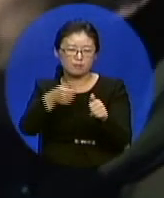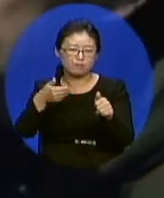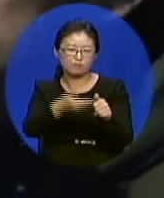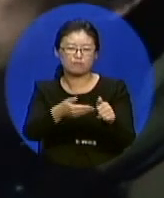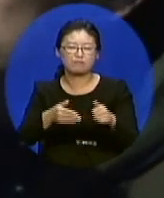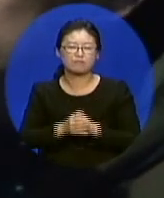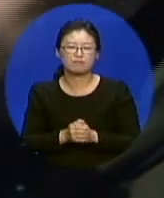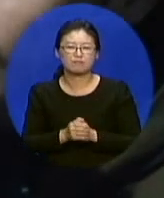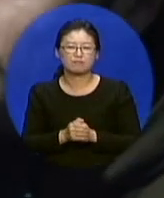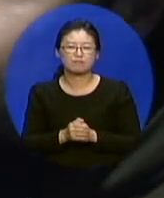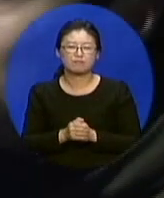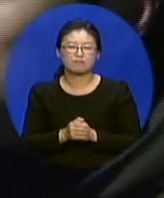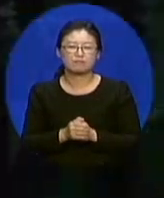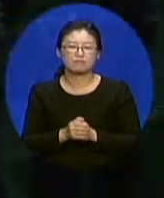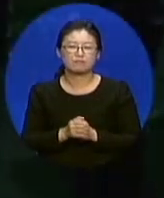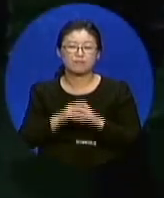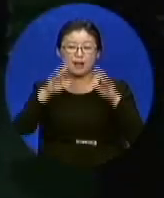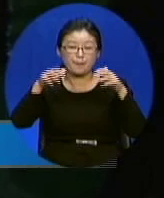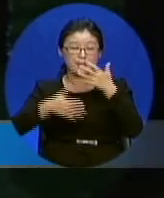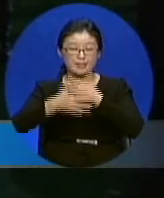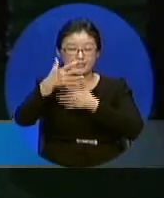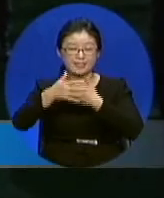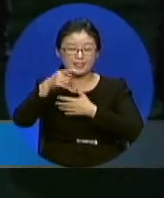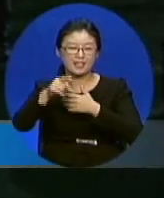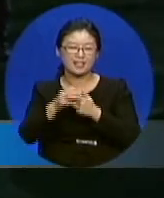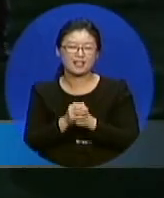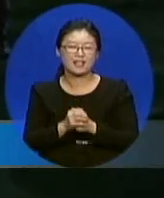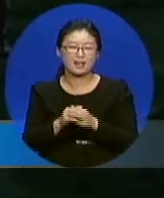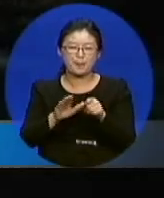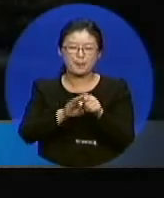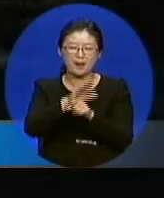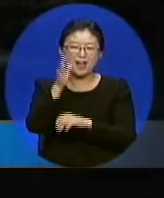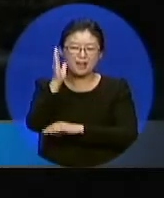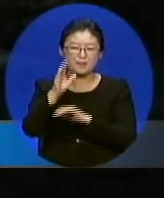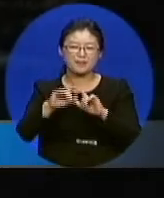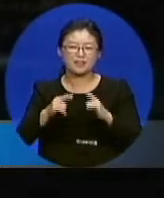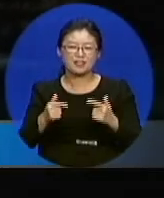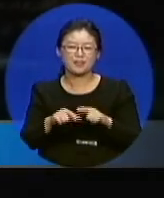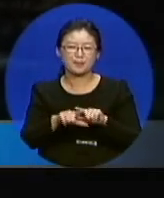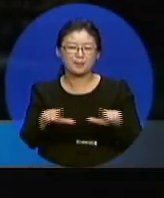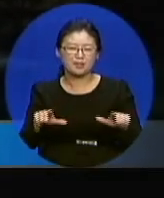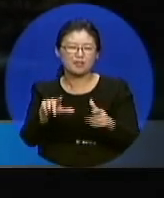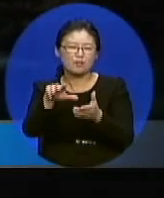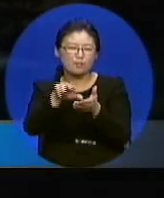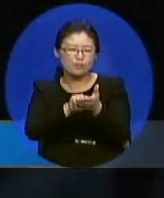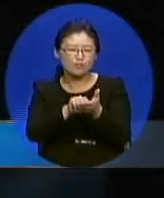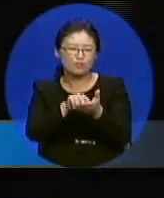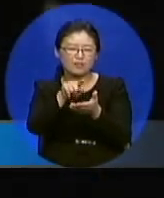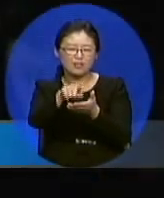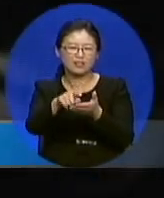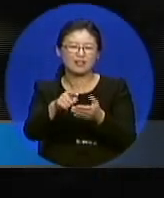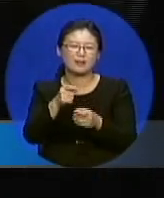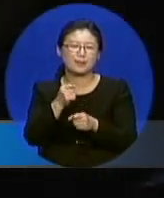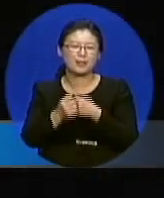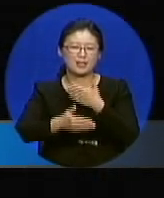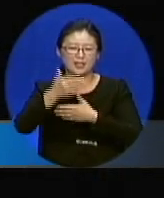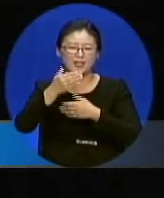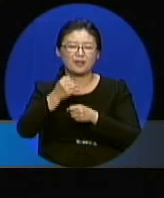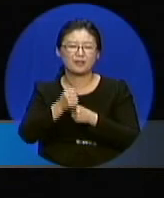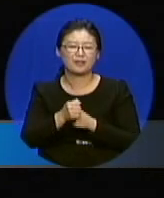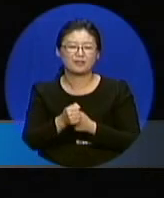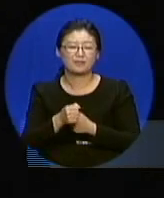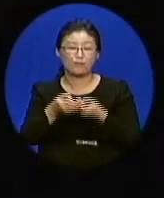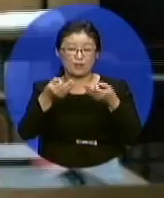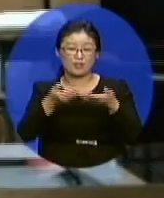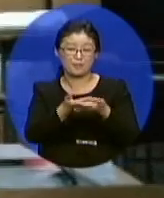시작합니다. 가을 극장가의 달달한 멜로 영화가 아닌 일상의 문제적 이슈들을 담은 작품들이 속속 관객을